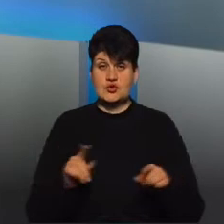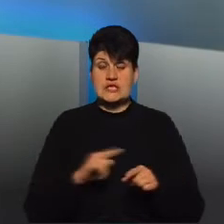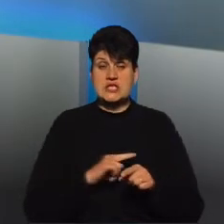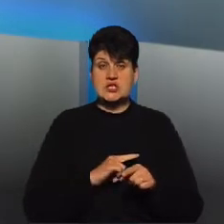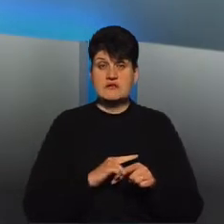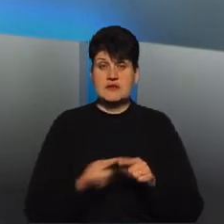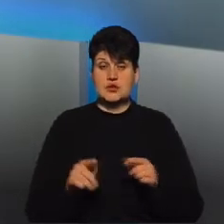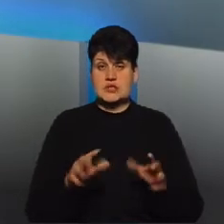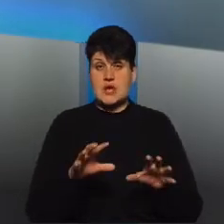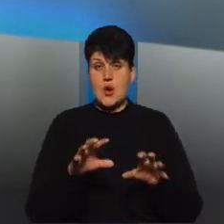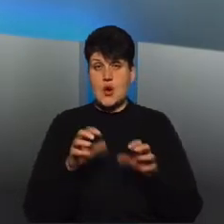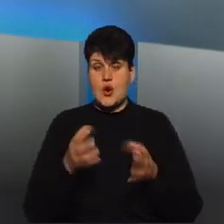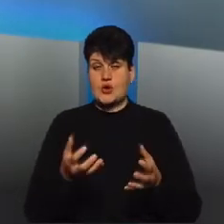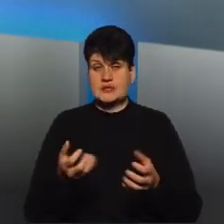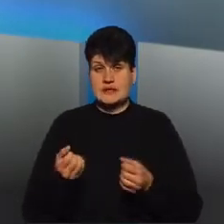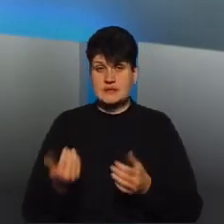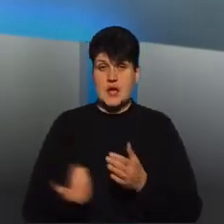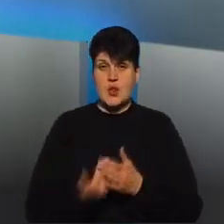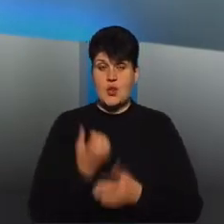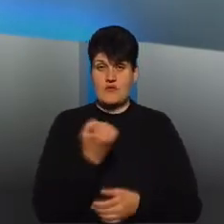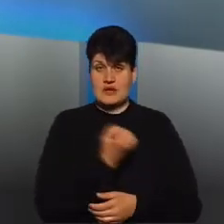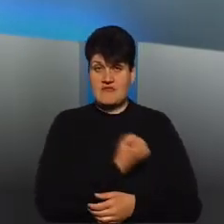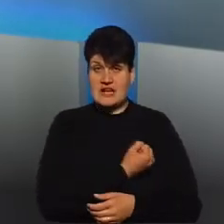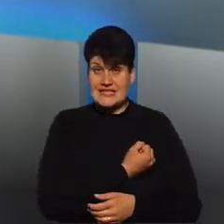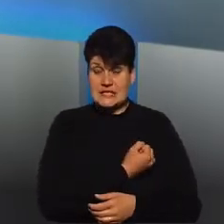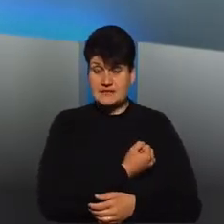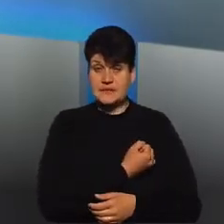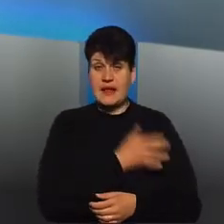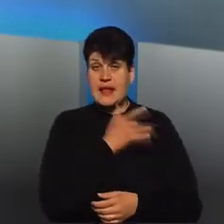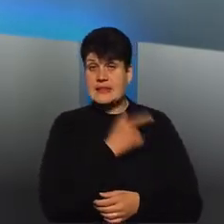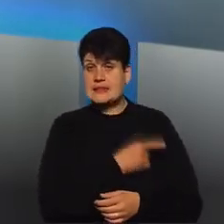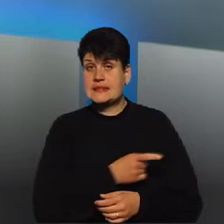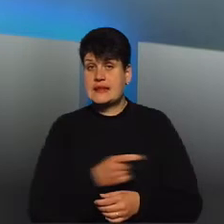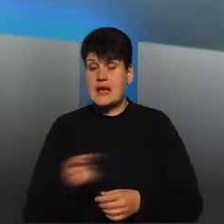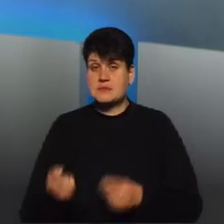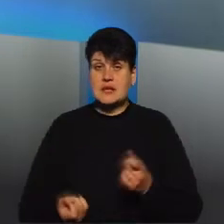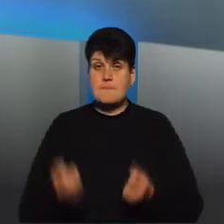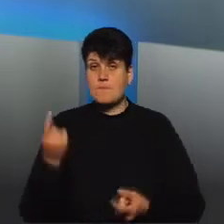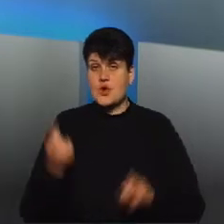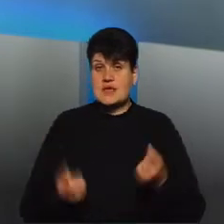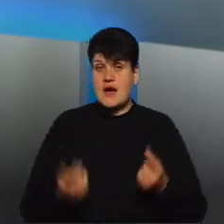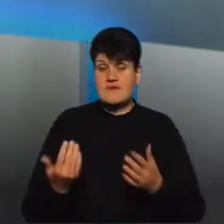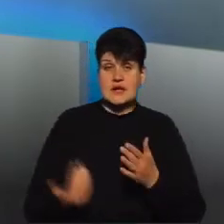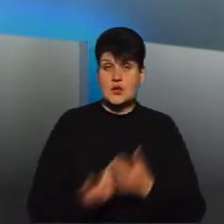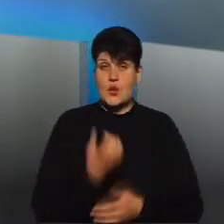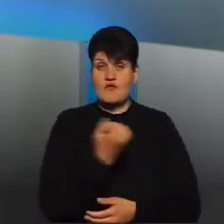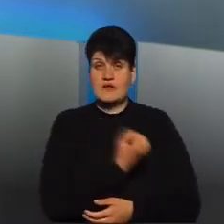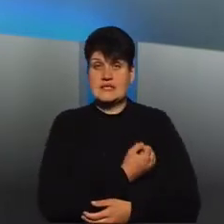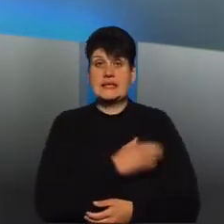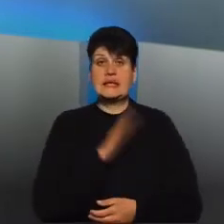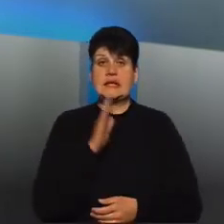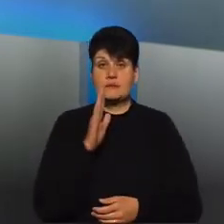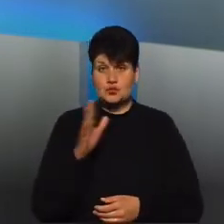отримання нових вакцин, терміни появи нових вакцин, які будуть